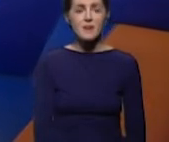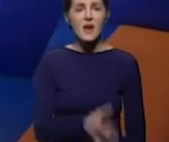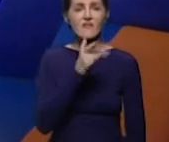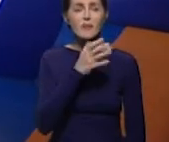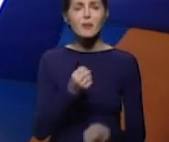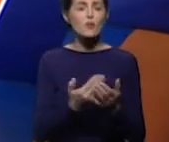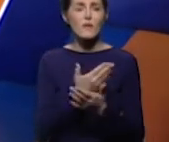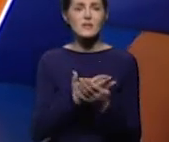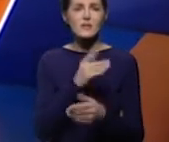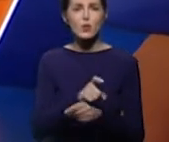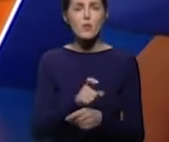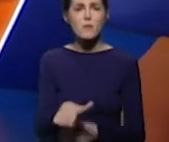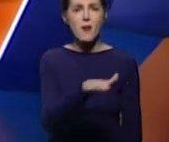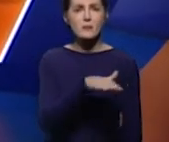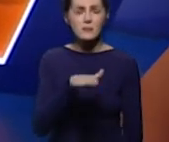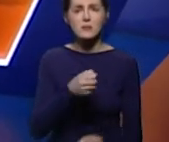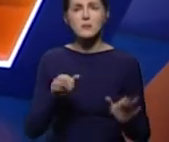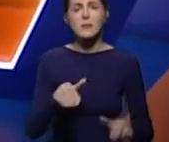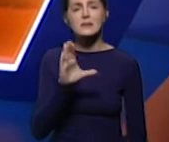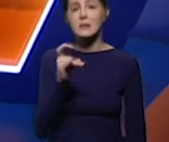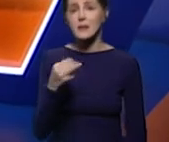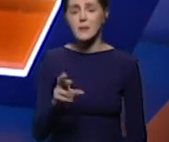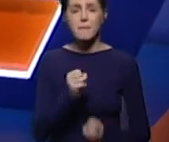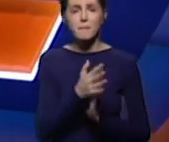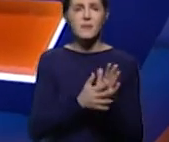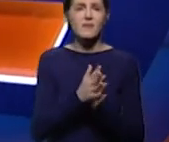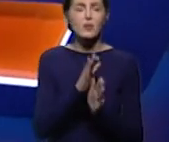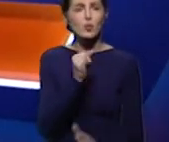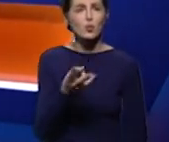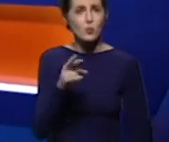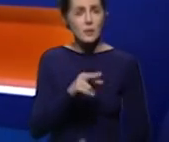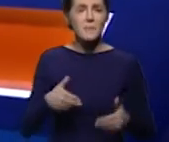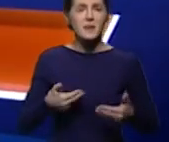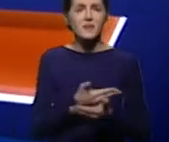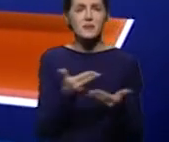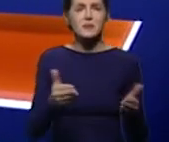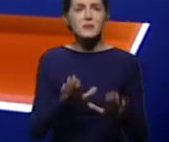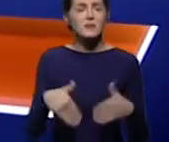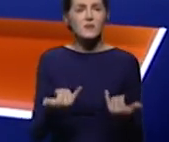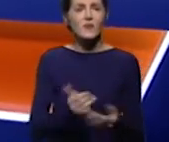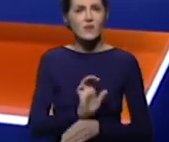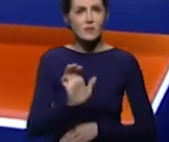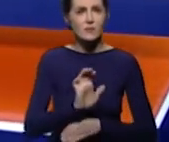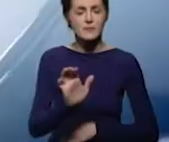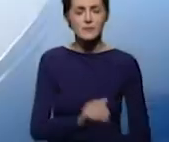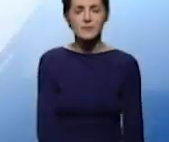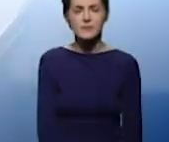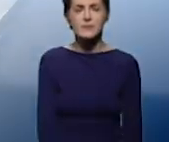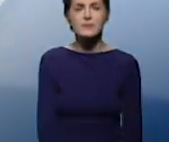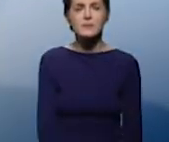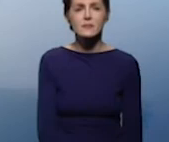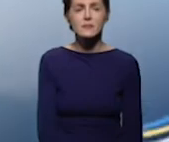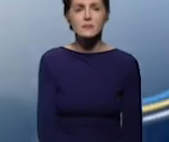Время новостей Донбасса. У студии Сергей Грунов и с мовою жестів Уляна Шумило. Вітаем вас. Дивіться сьогодні у випуску.